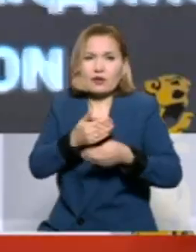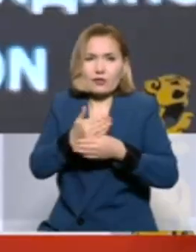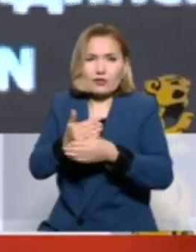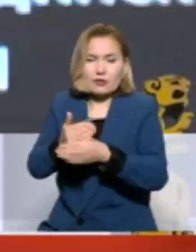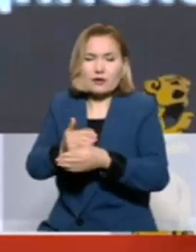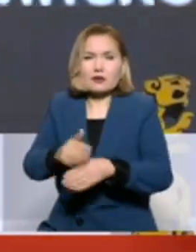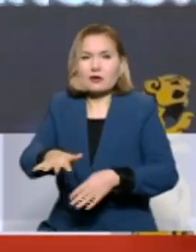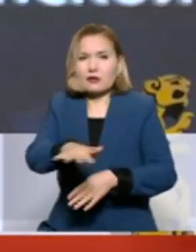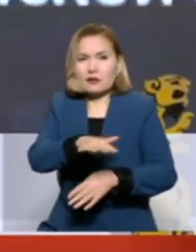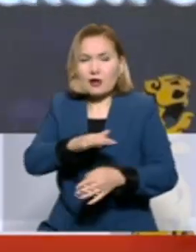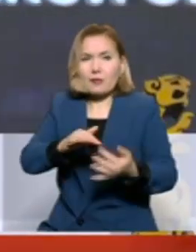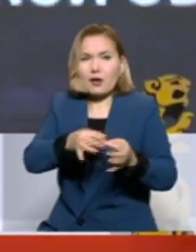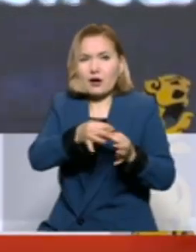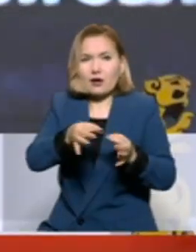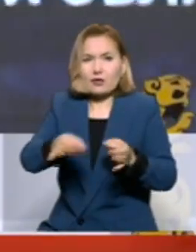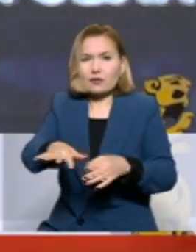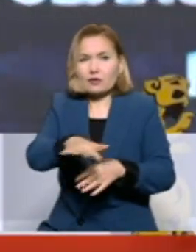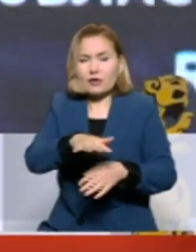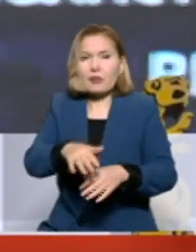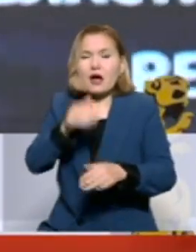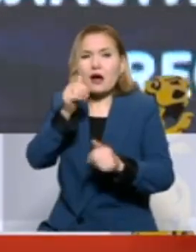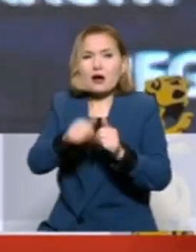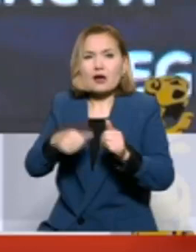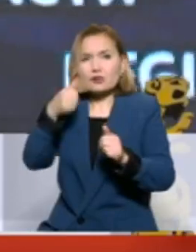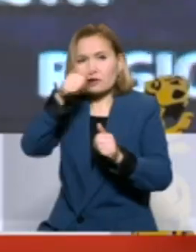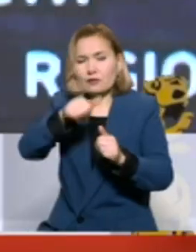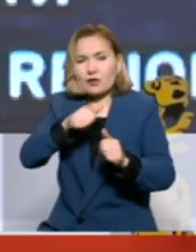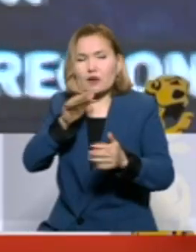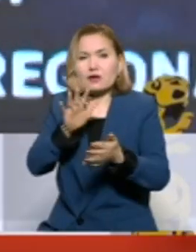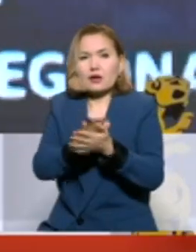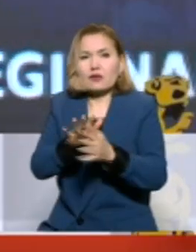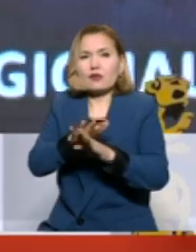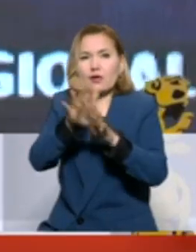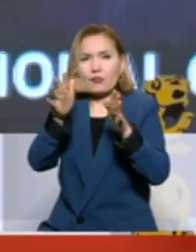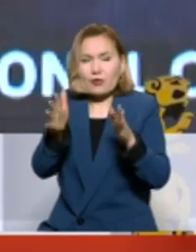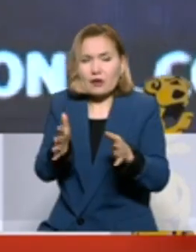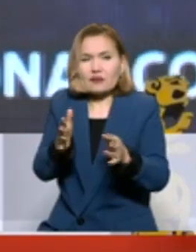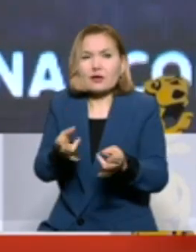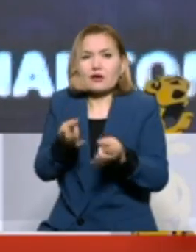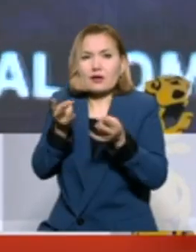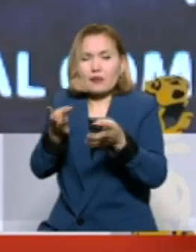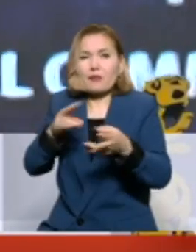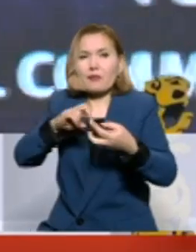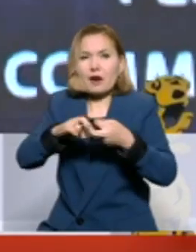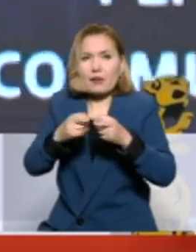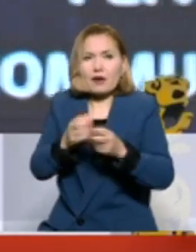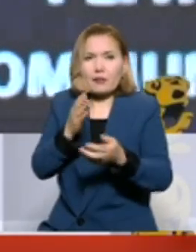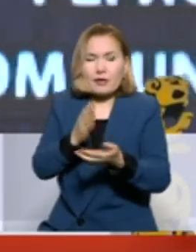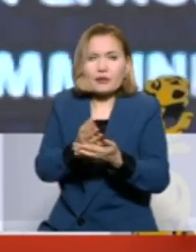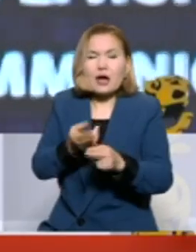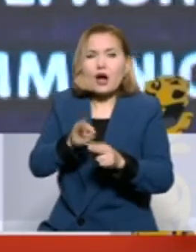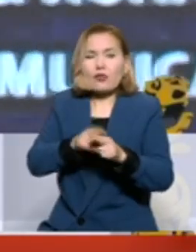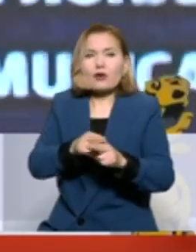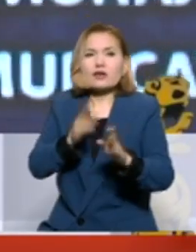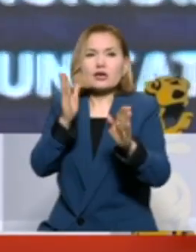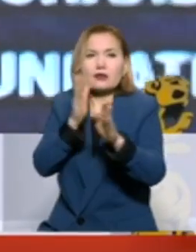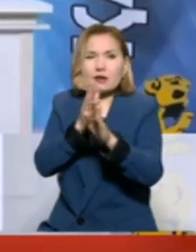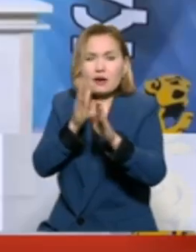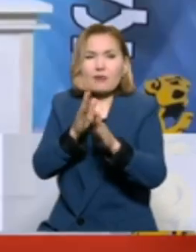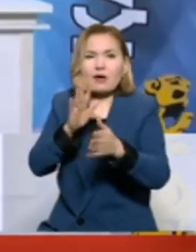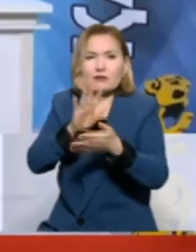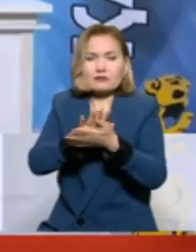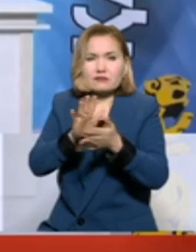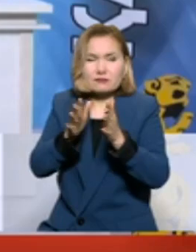Елді мекендер аумағында жыл сайын рұқсат етілмеген қоқыс орындарын пайда болу проблемасы да бар. Бұл жер ресурстарының сапасына теріс әсер